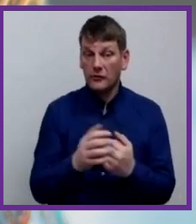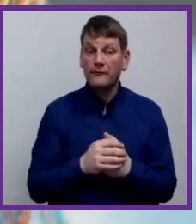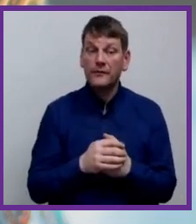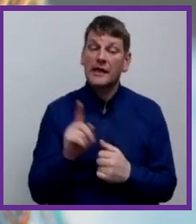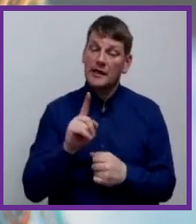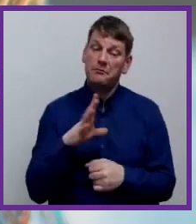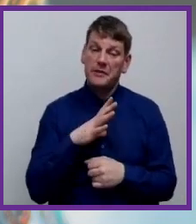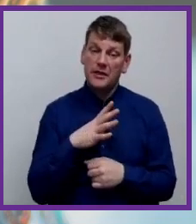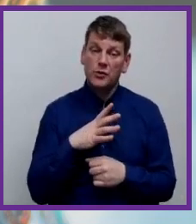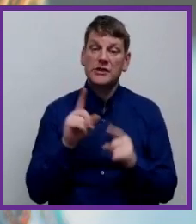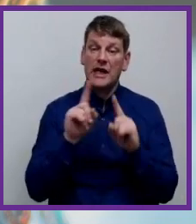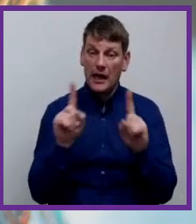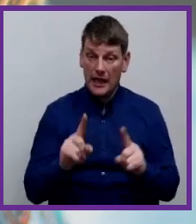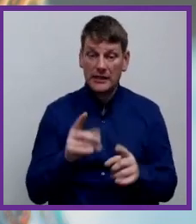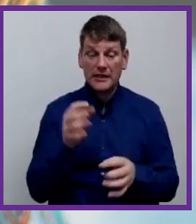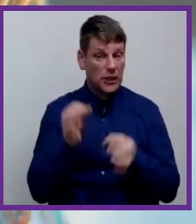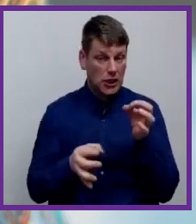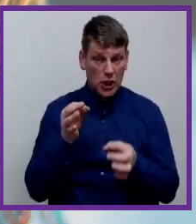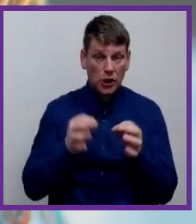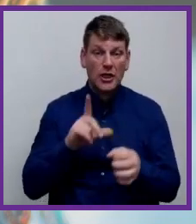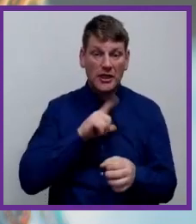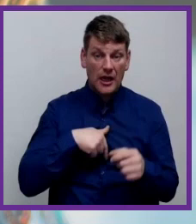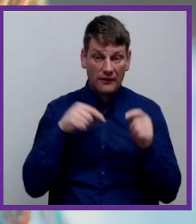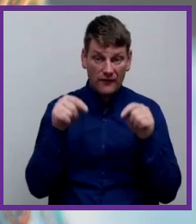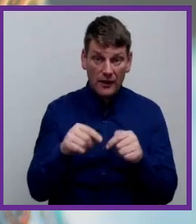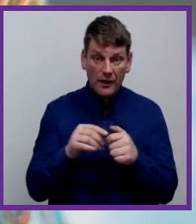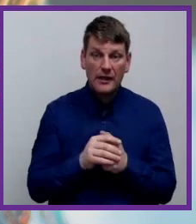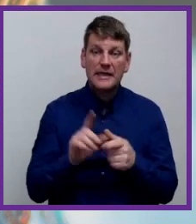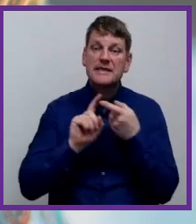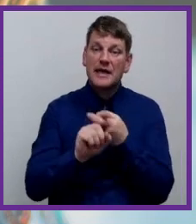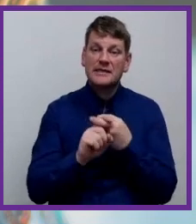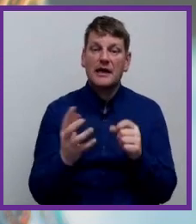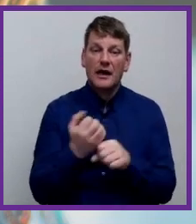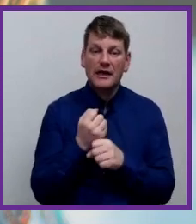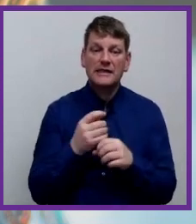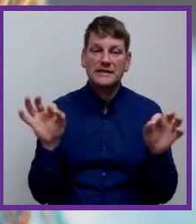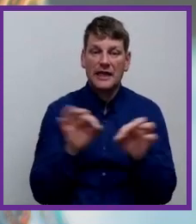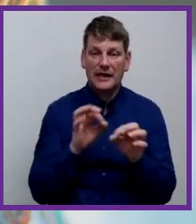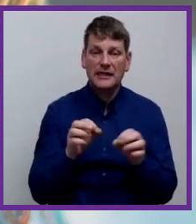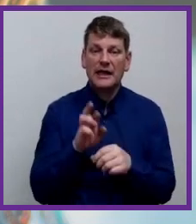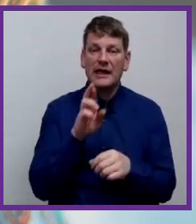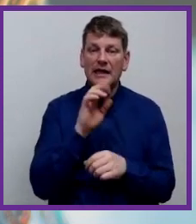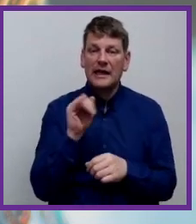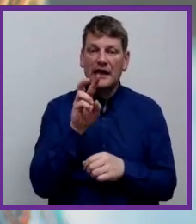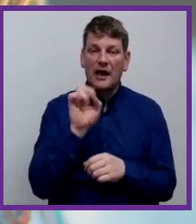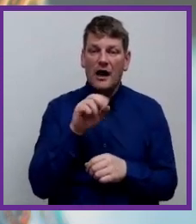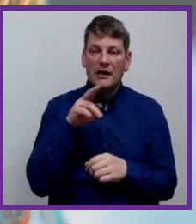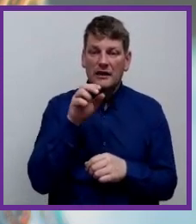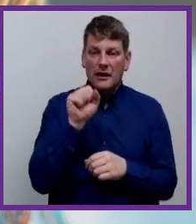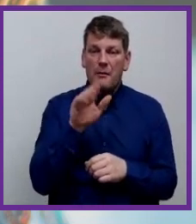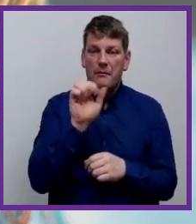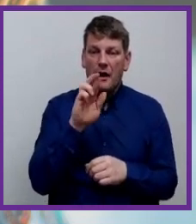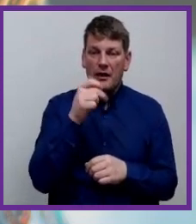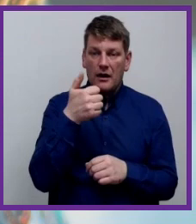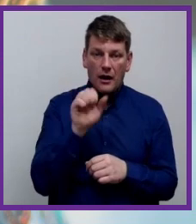bijusi mums lieta tiesāšanās Latvijā saistībā ar dzejnieku Riharda Bargā romānu Tenkas,